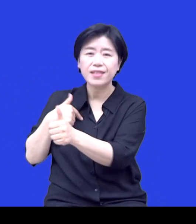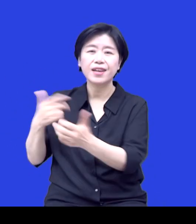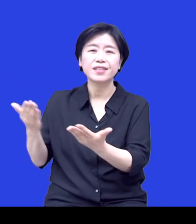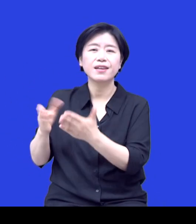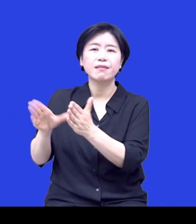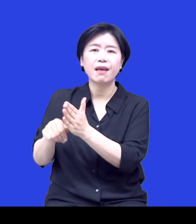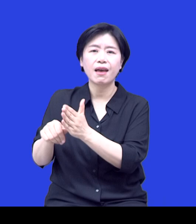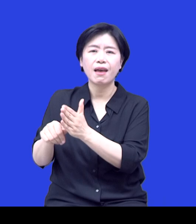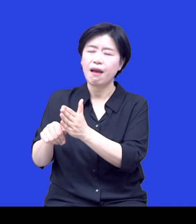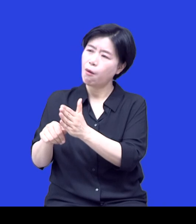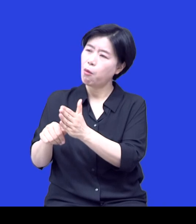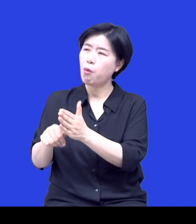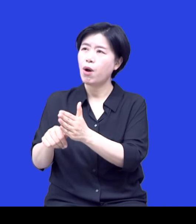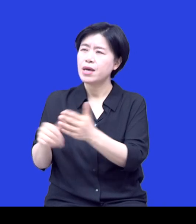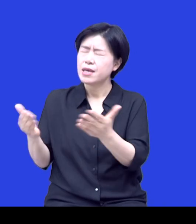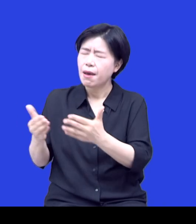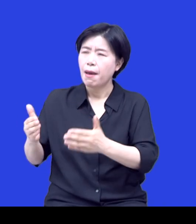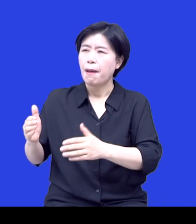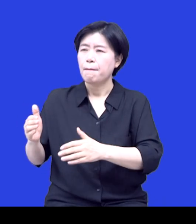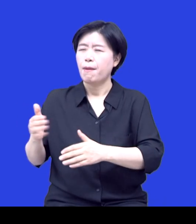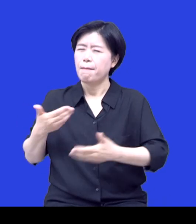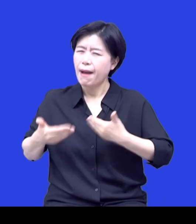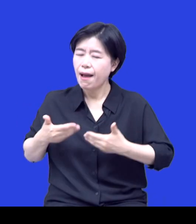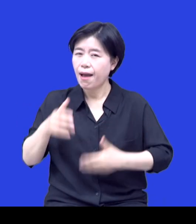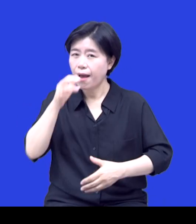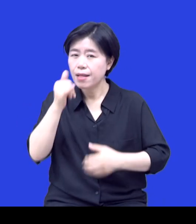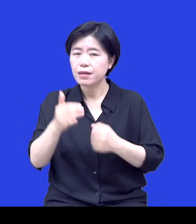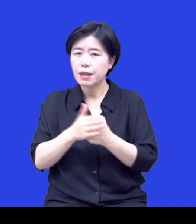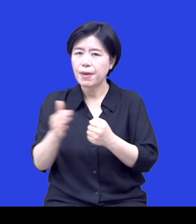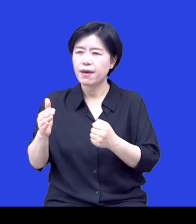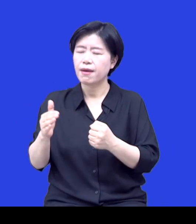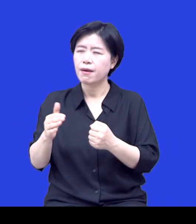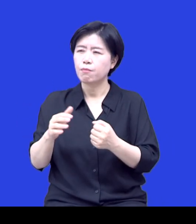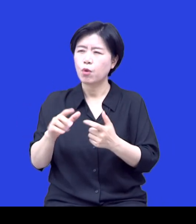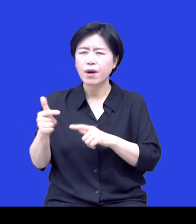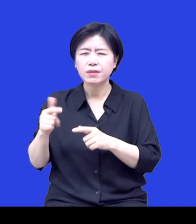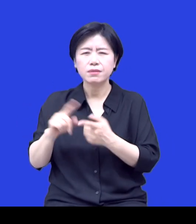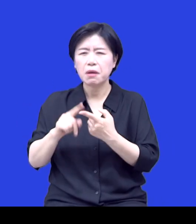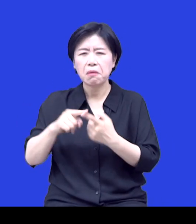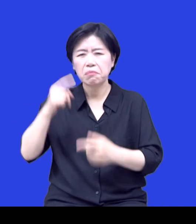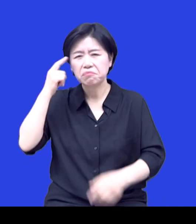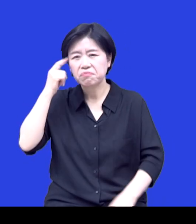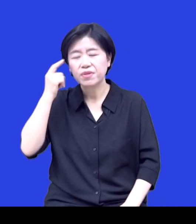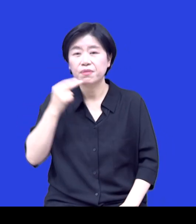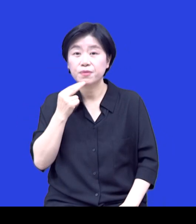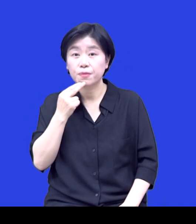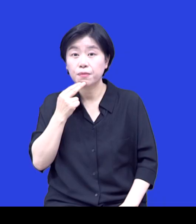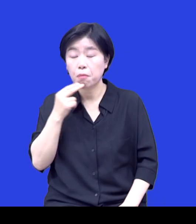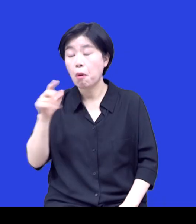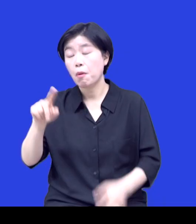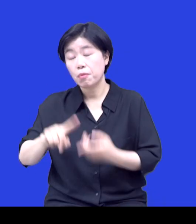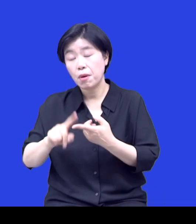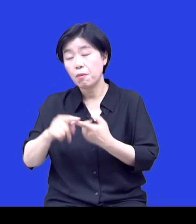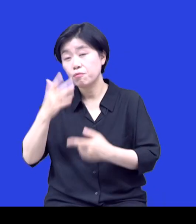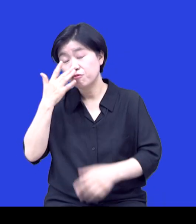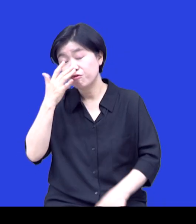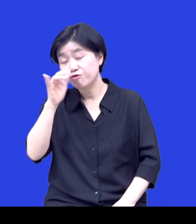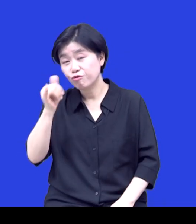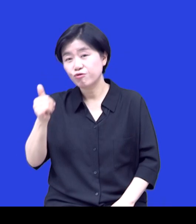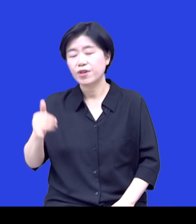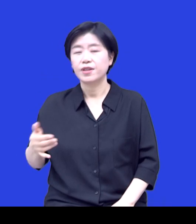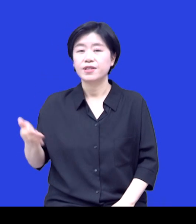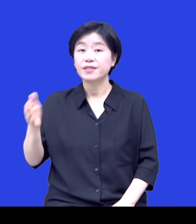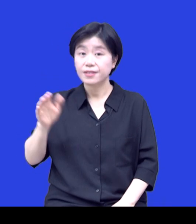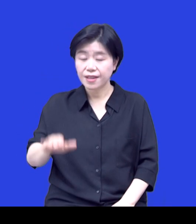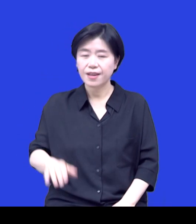같아요. 예. 일도 워낙 바빴고 예. 그랬는데 하나님께서 거기서는 사역도 많고 네, 또 그렇죠. 워낙 매스컴에 주목을